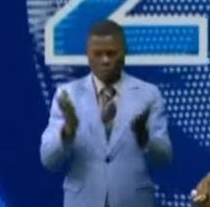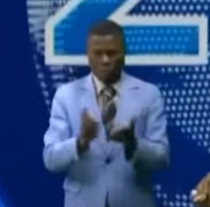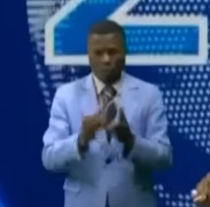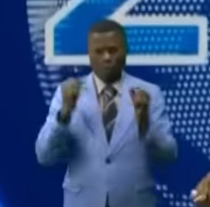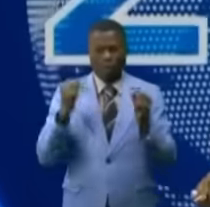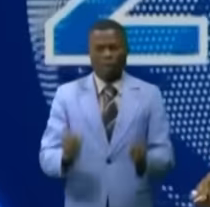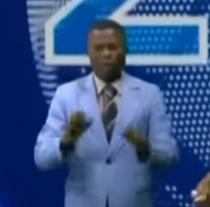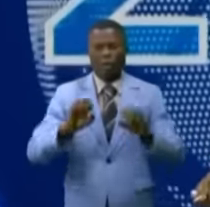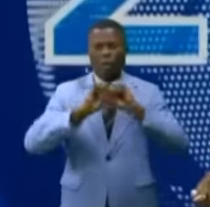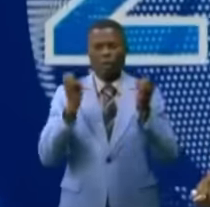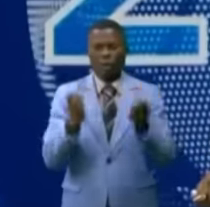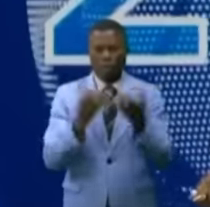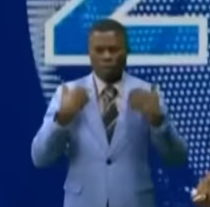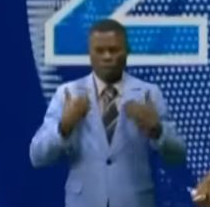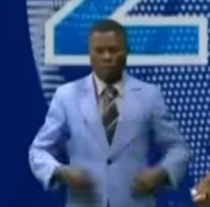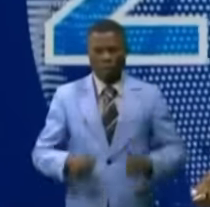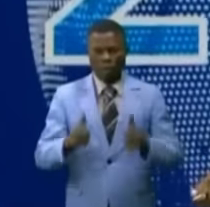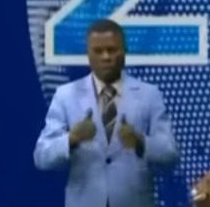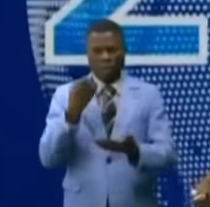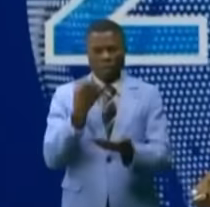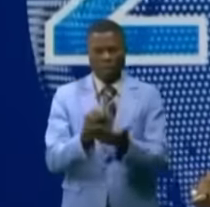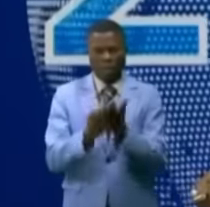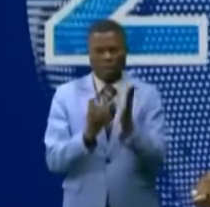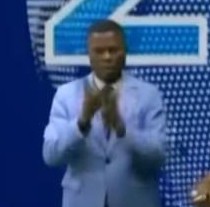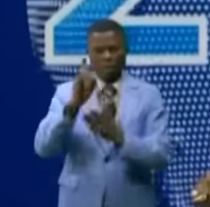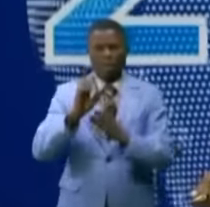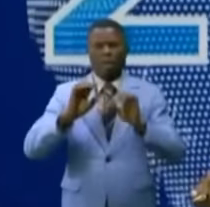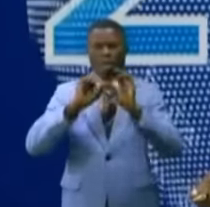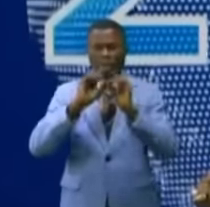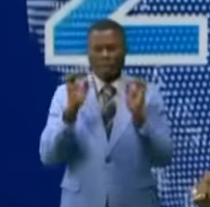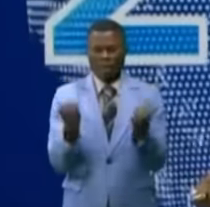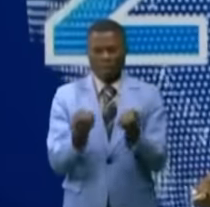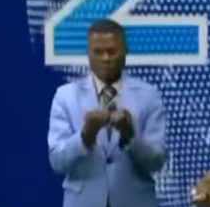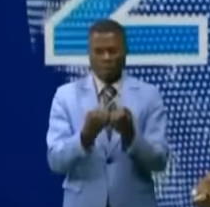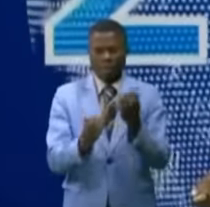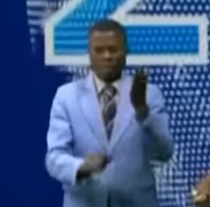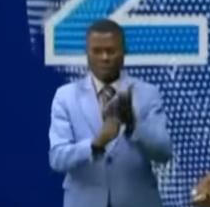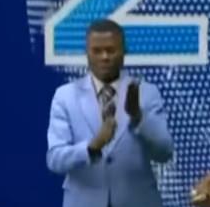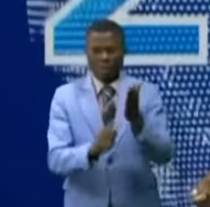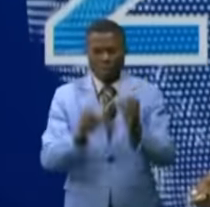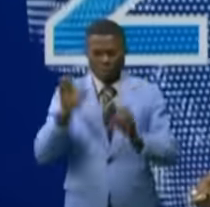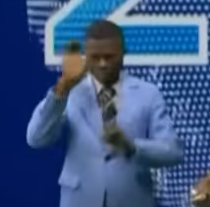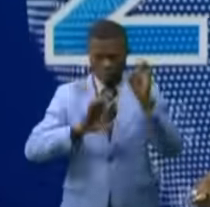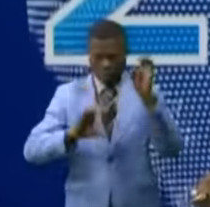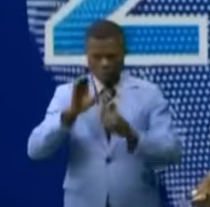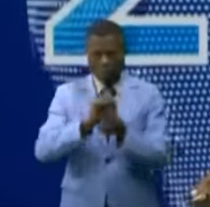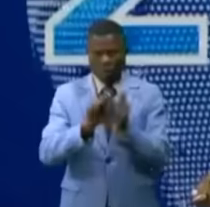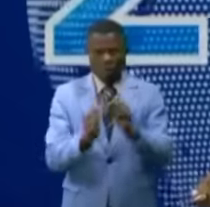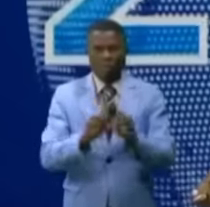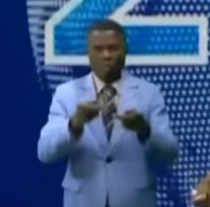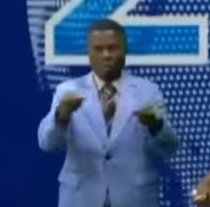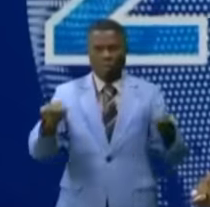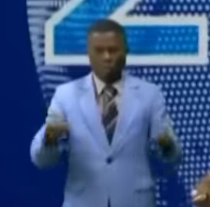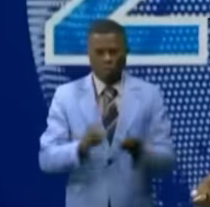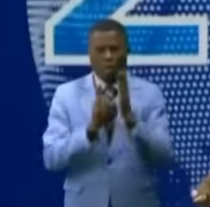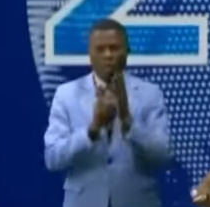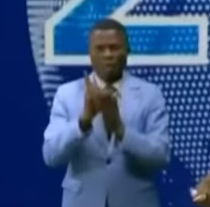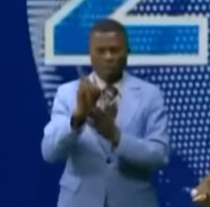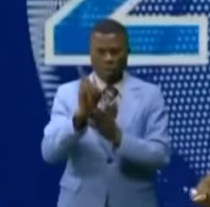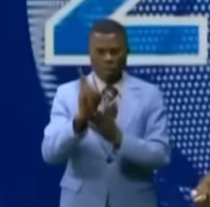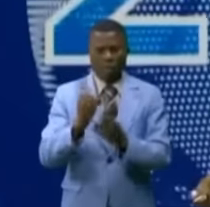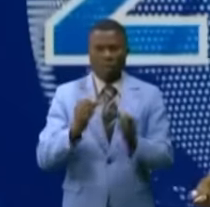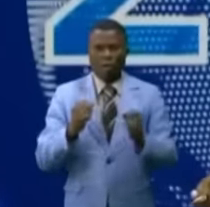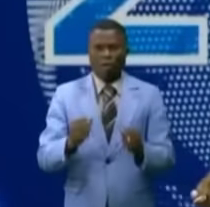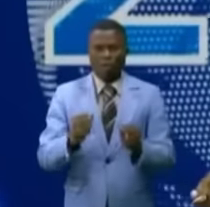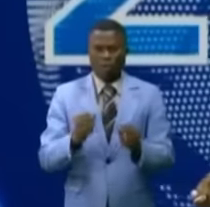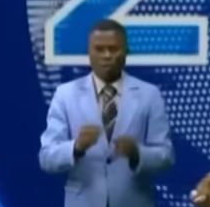stabilité sociale, stratégie économique, développement industriel, scientifique et technologique, défis environnementaux, le développement